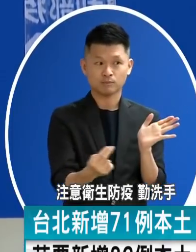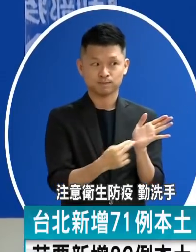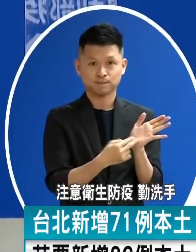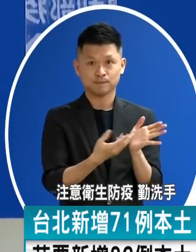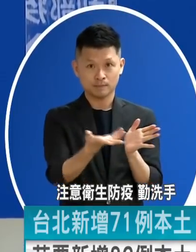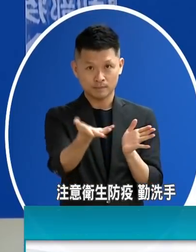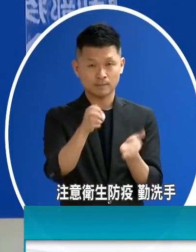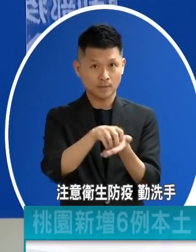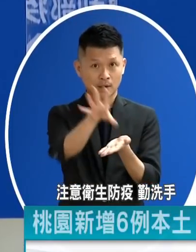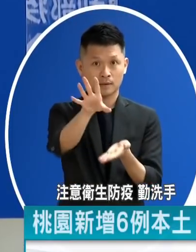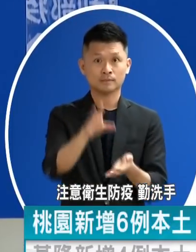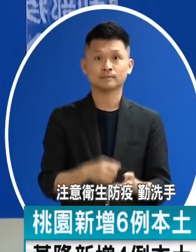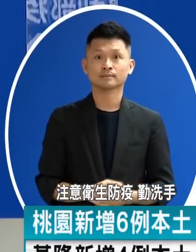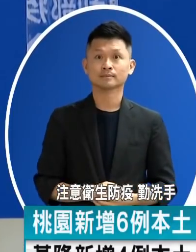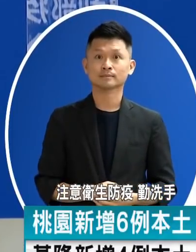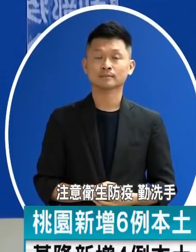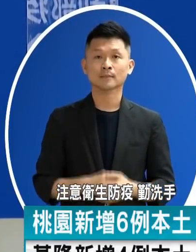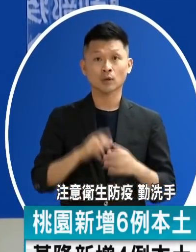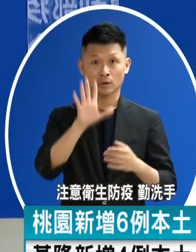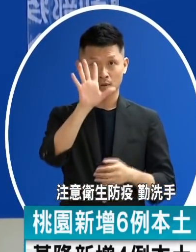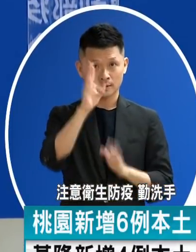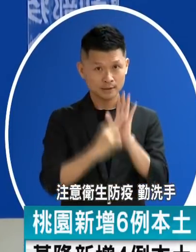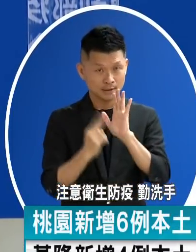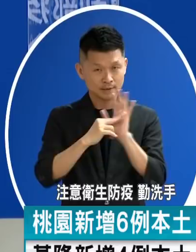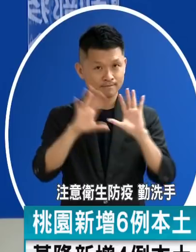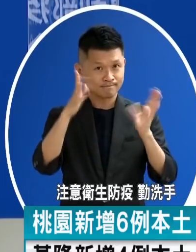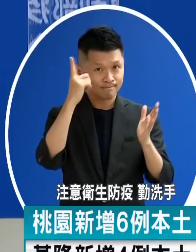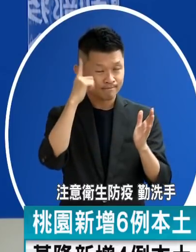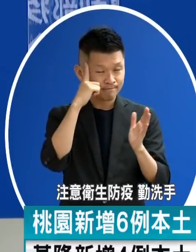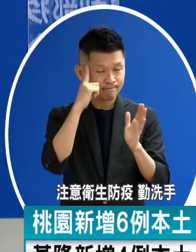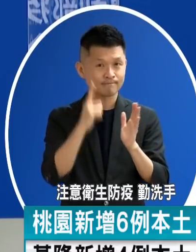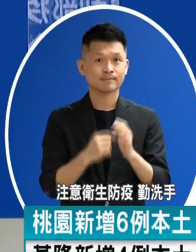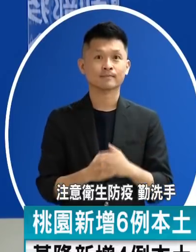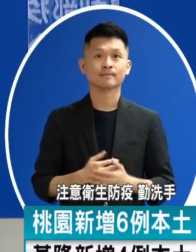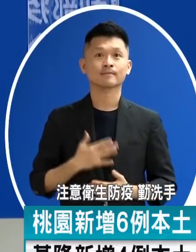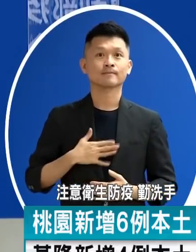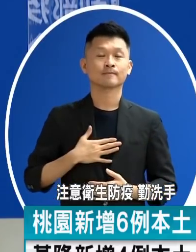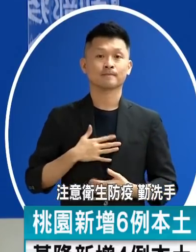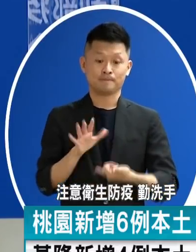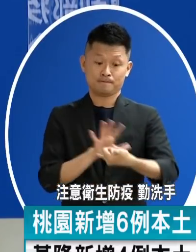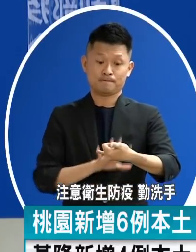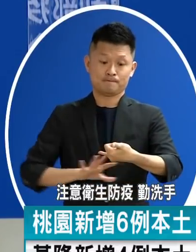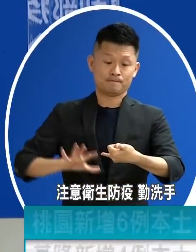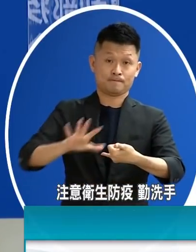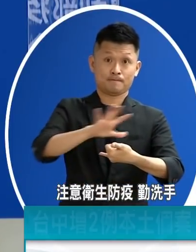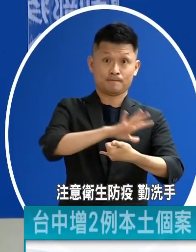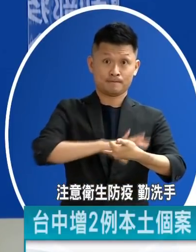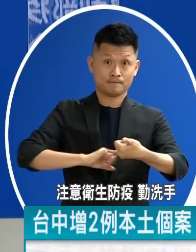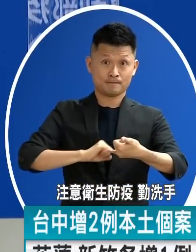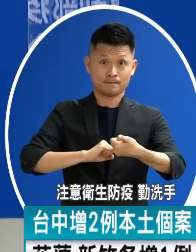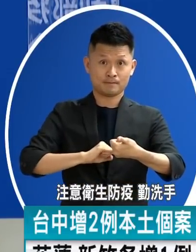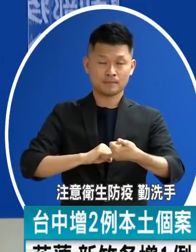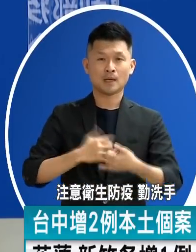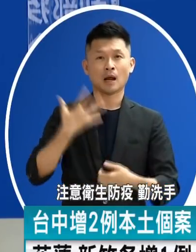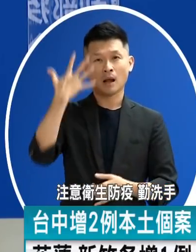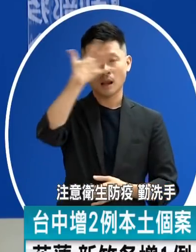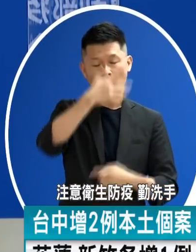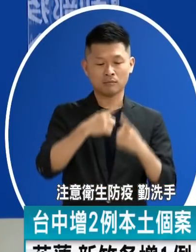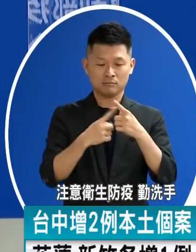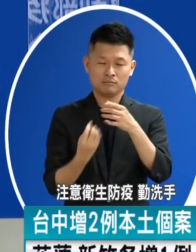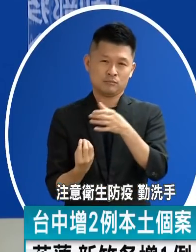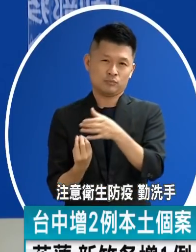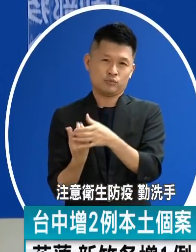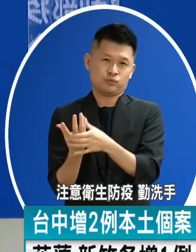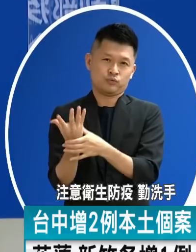了哈。不过有一个概念要先跟大家说明一下，其实我们全台湾已经迈入一个老龄化的